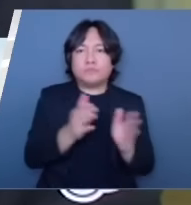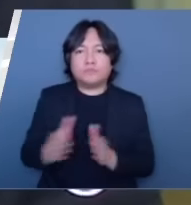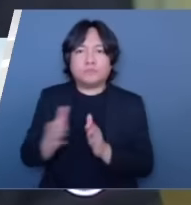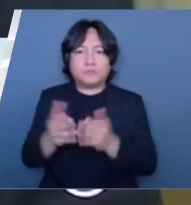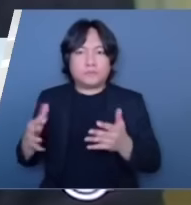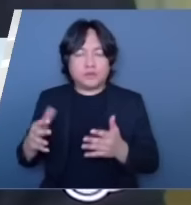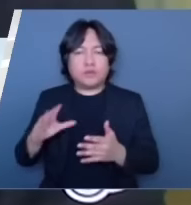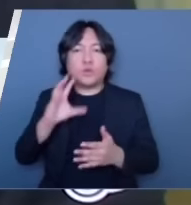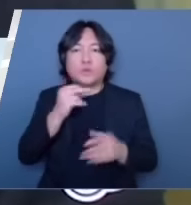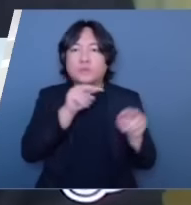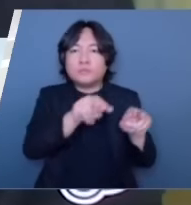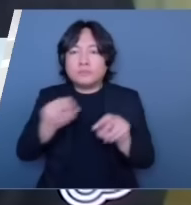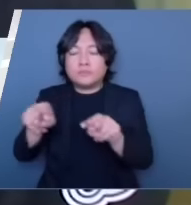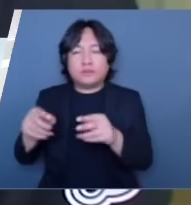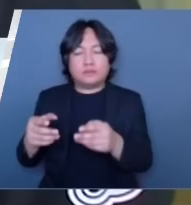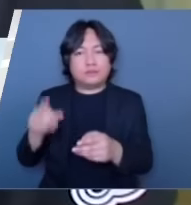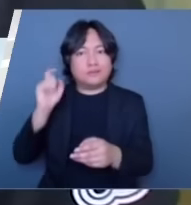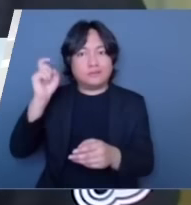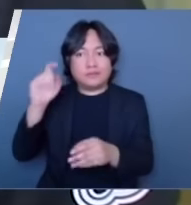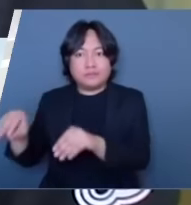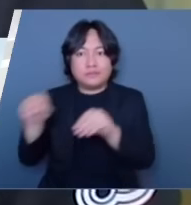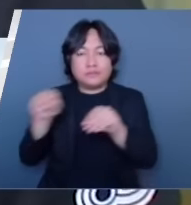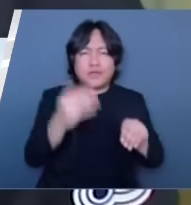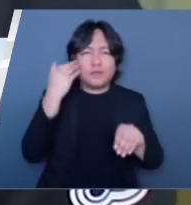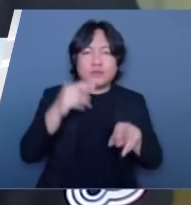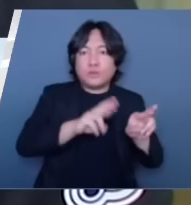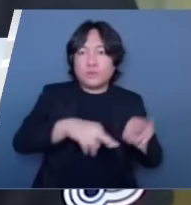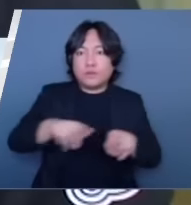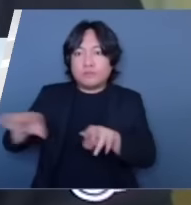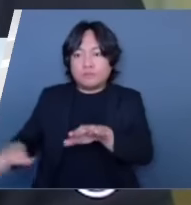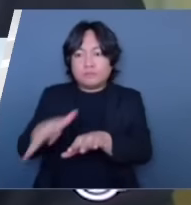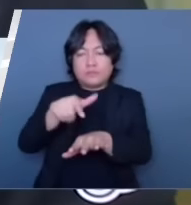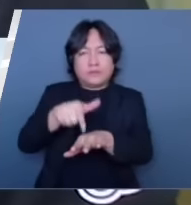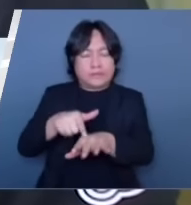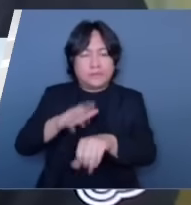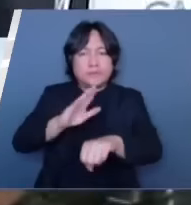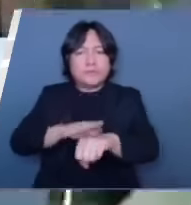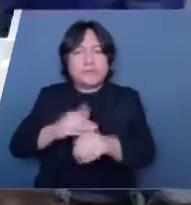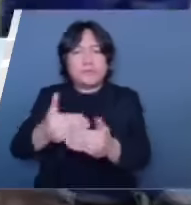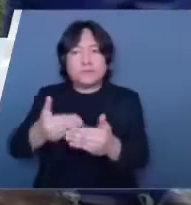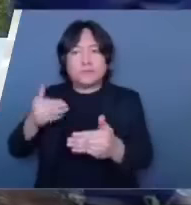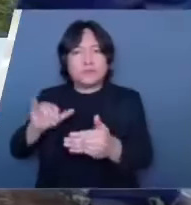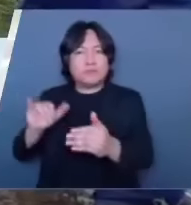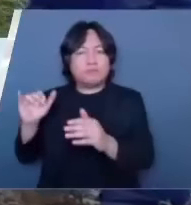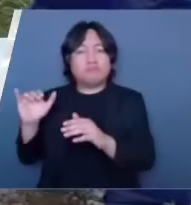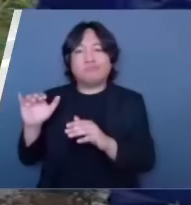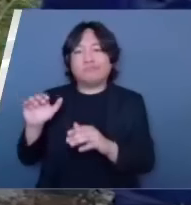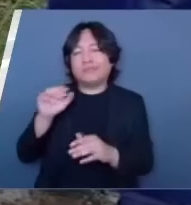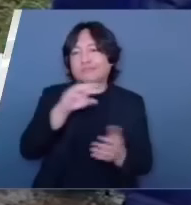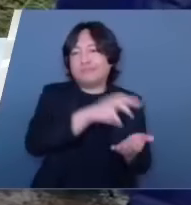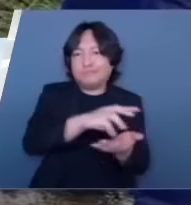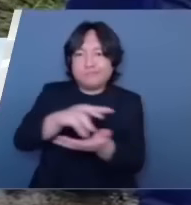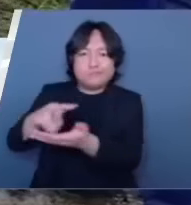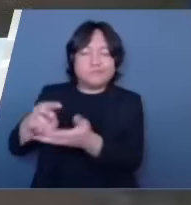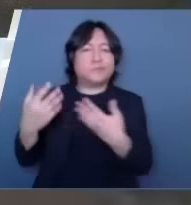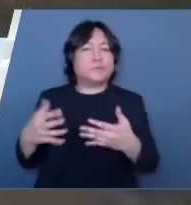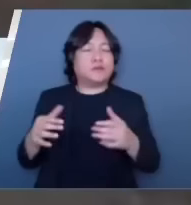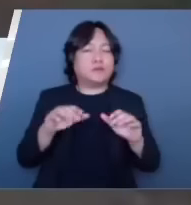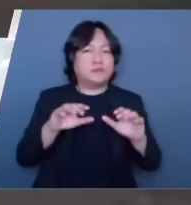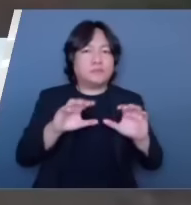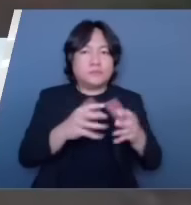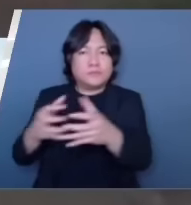ma-isolate. Katulad po nung Riverside region namin at saka nung forest region. Rumagasa rin ang tubig sa ilang kalsada